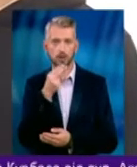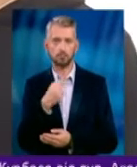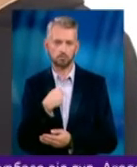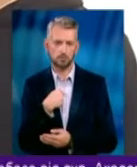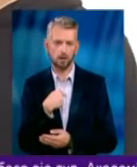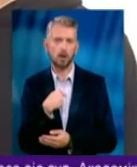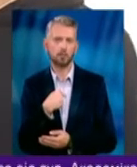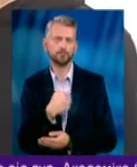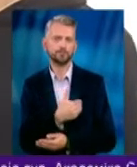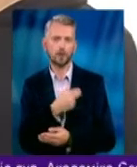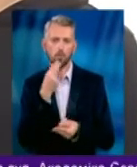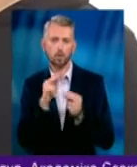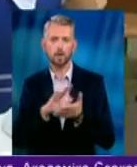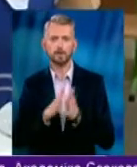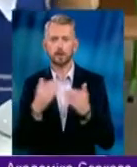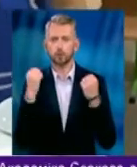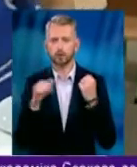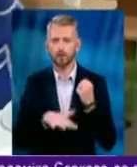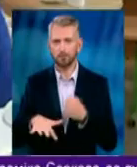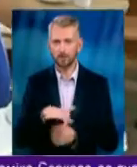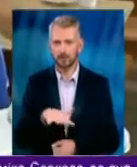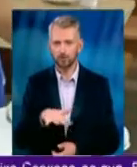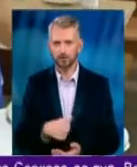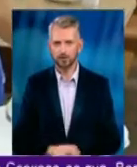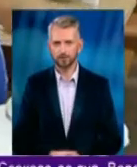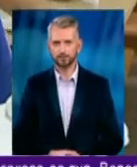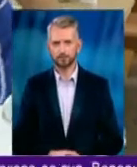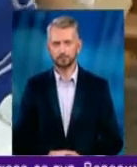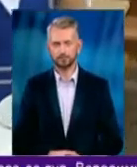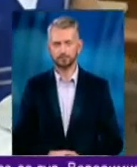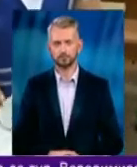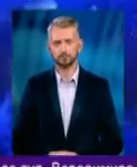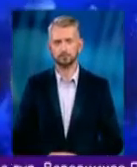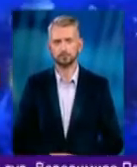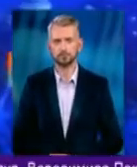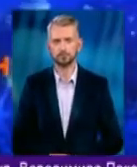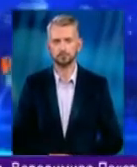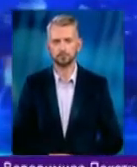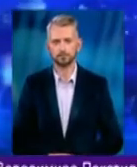стан спортивних майданчиків. Наталія Білогурова, Едуард Таравський, телеканал «Київ».